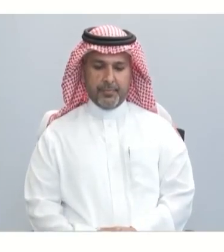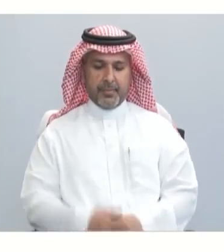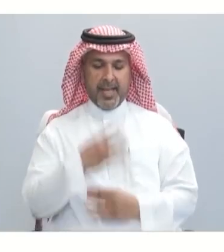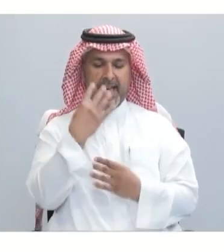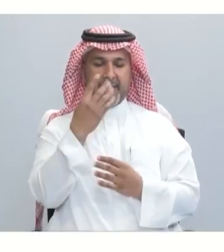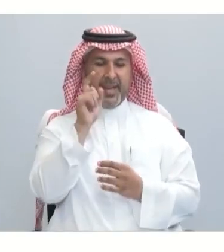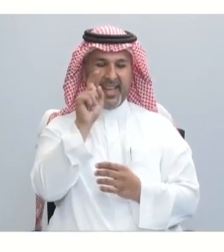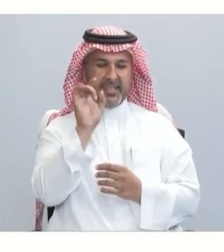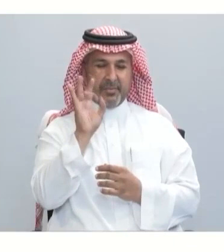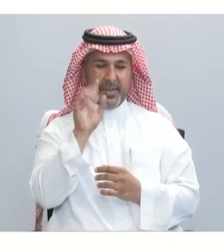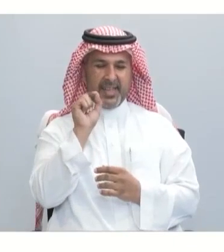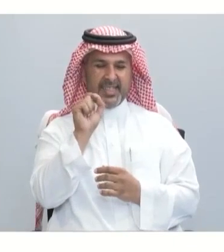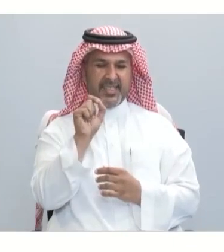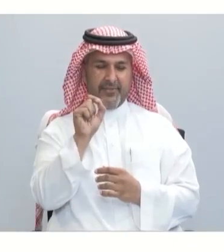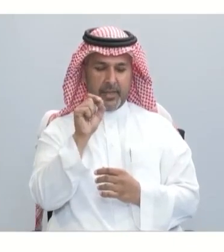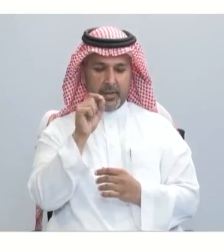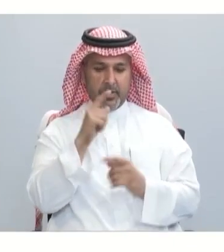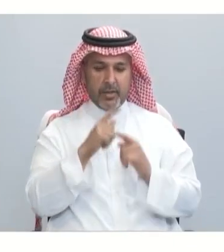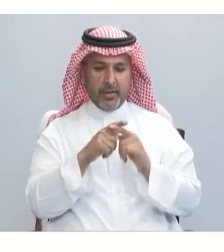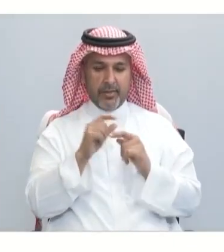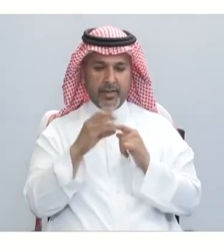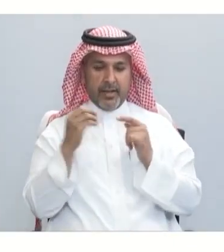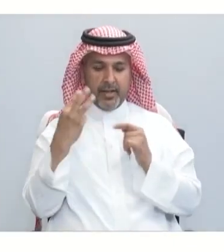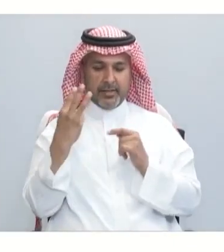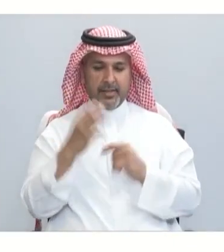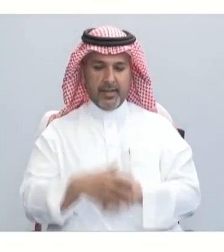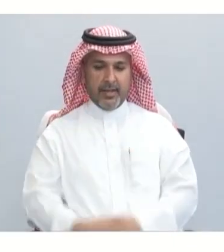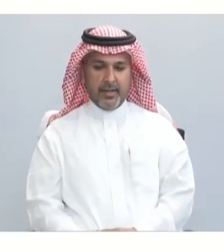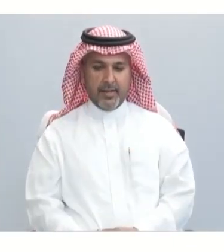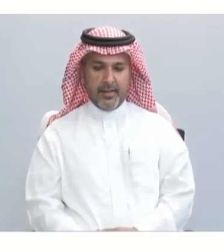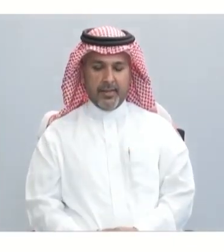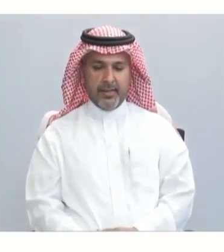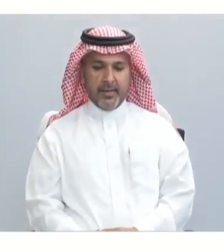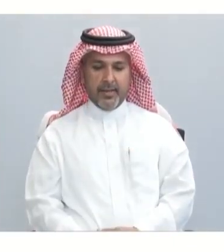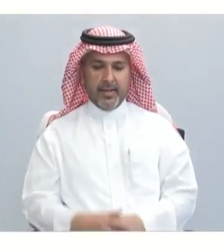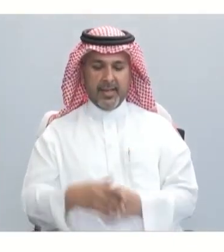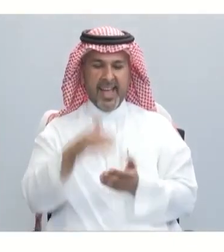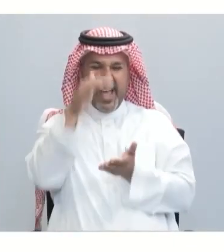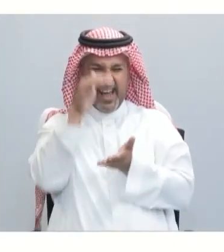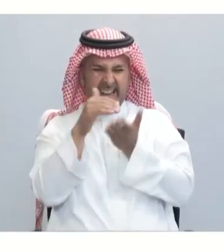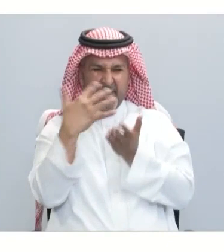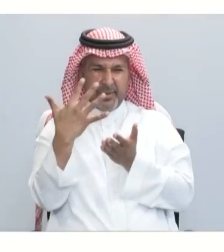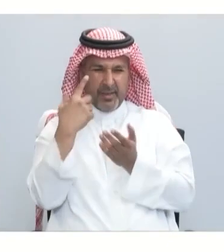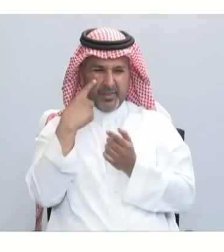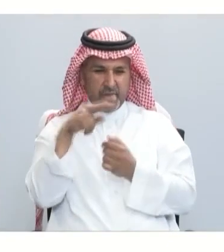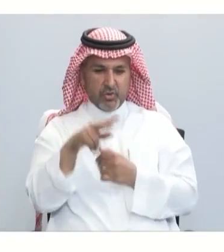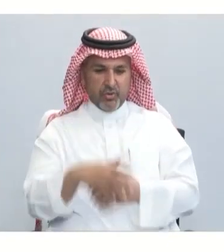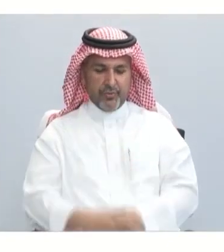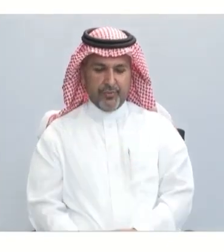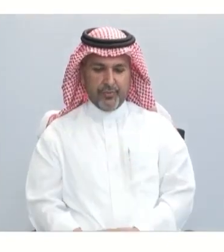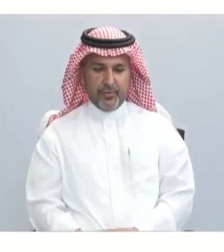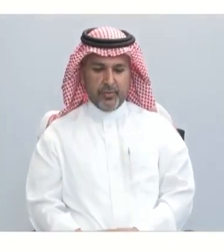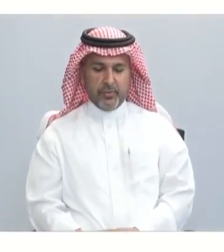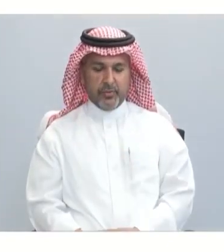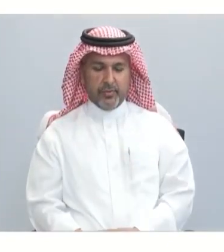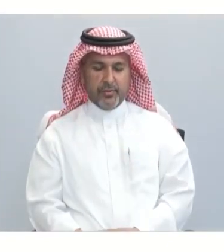4 ضرب 0 ناقص 3 اصغر من 5 احط علامه استفهام اسال